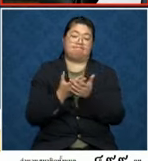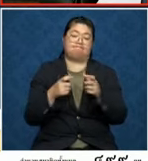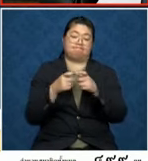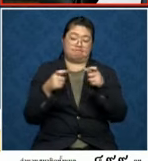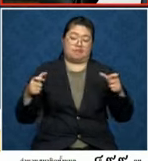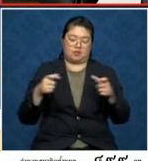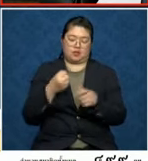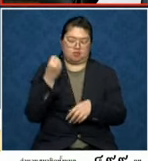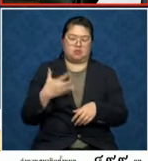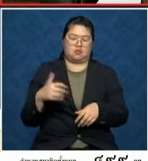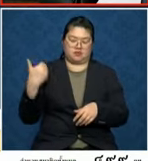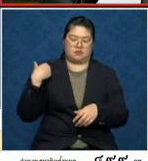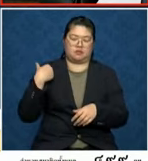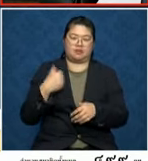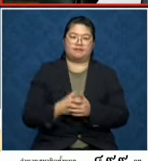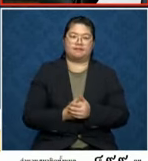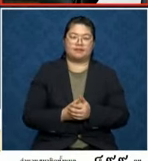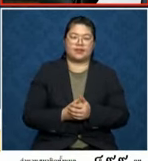แล้วก็หน้าต่อไปนะครับ